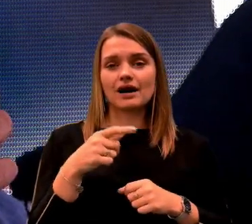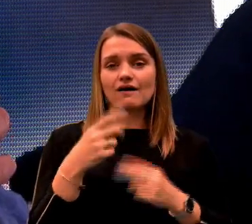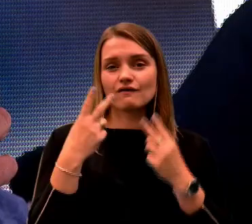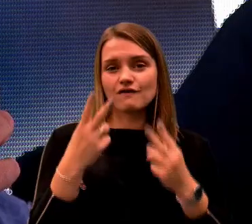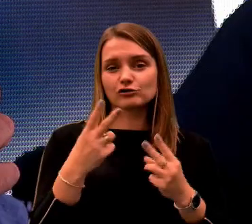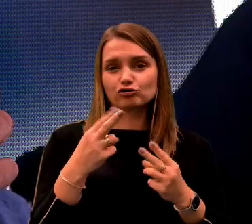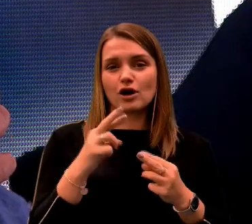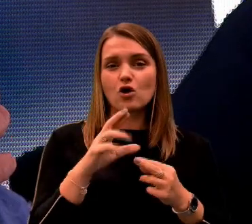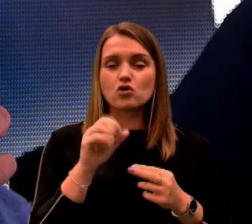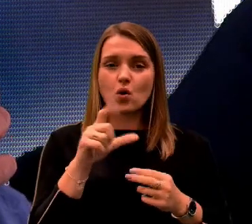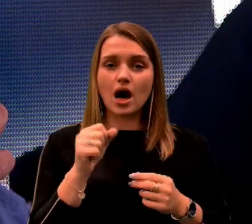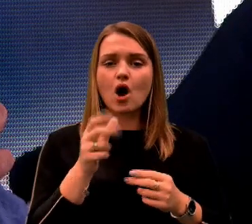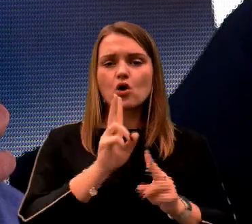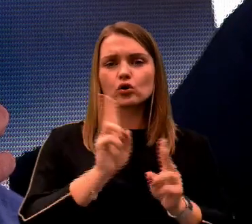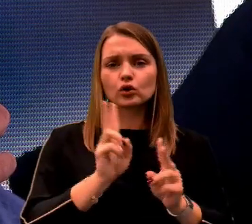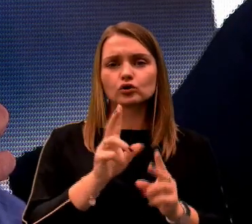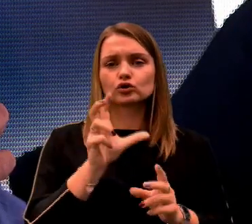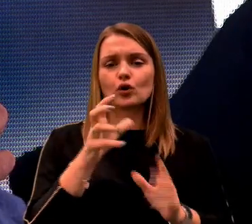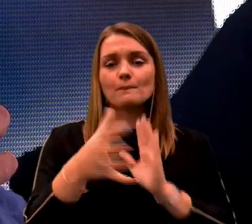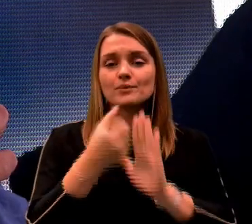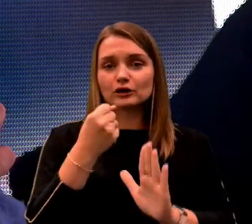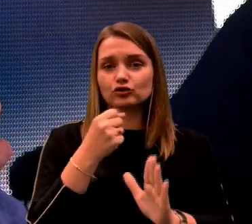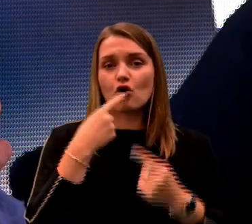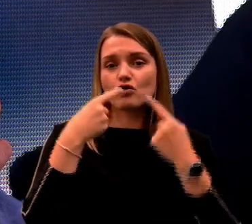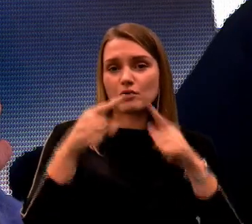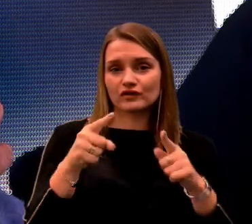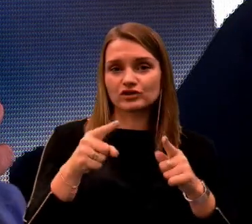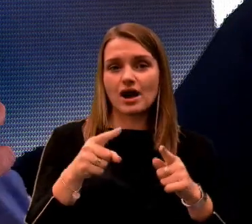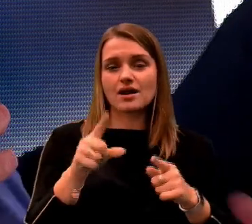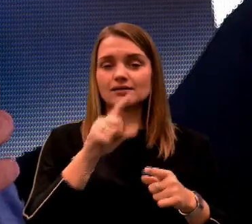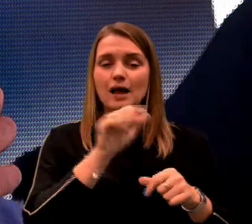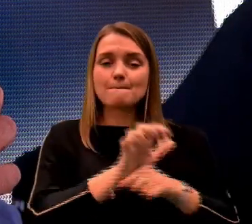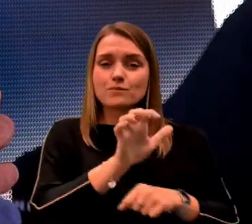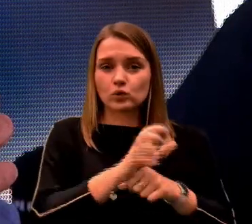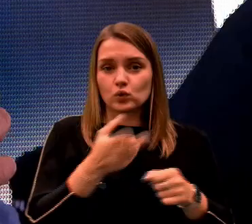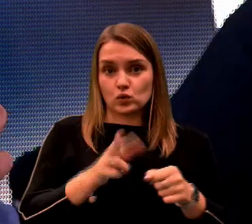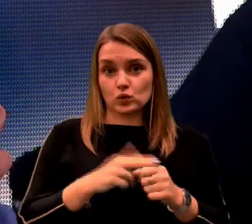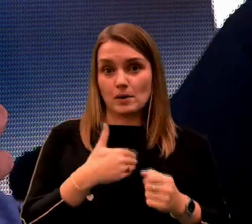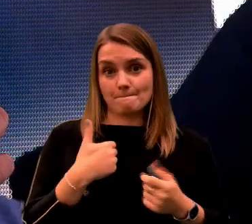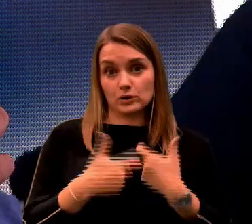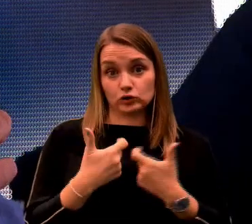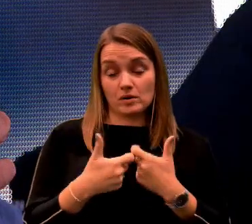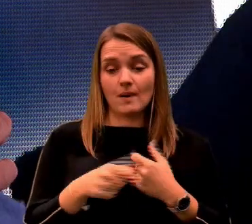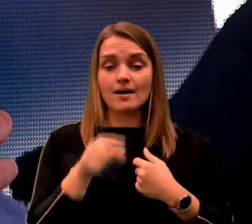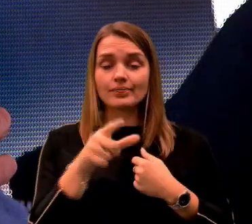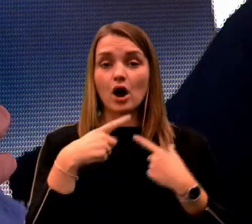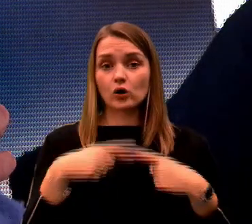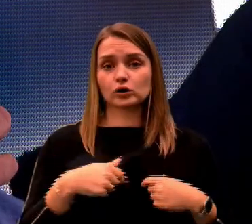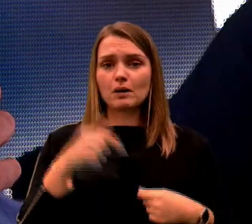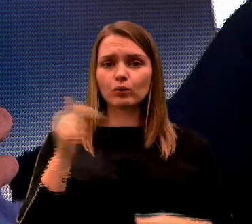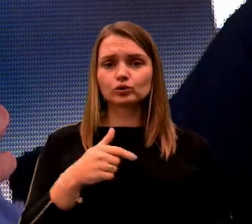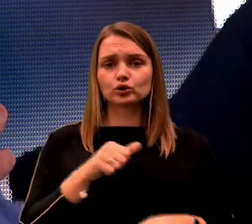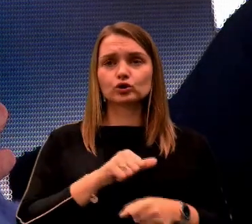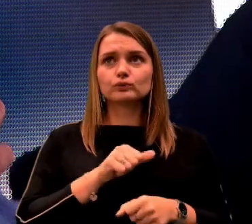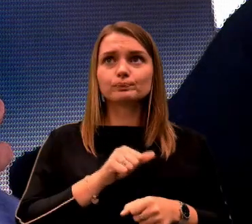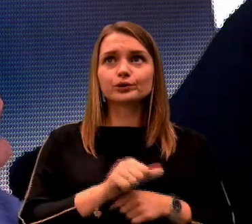Mówiąc krótko, ktoś, kto bierze odpowiedzialność za produkt, który wytwarzamy. On musi się poczuć przedsiębiorcą, że to, co robi, to jest dla